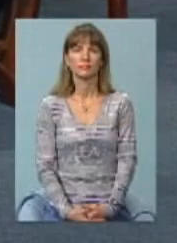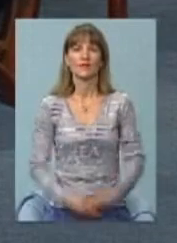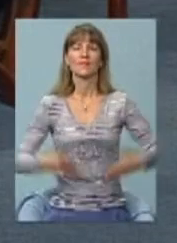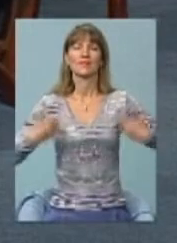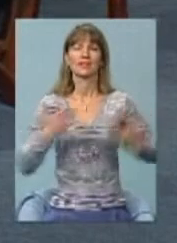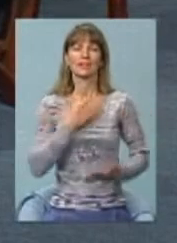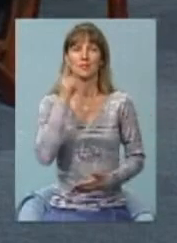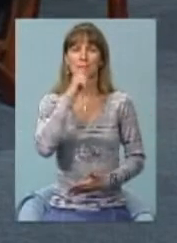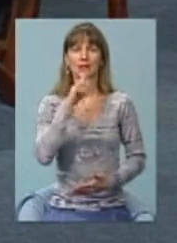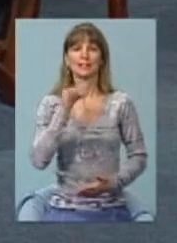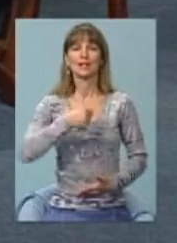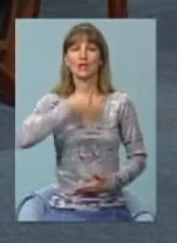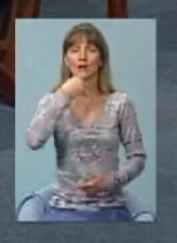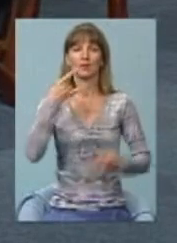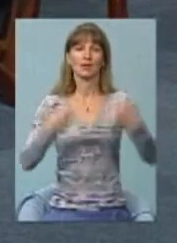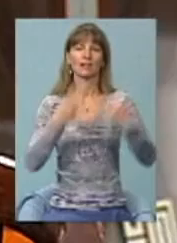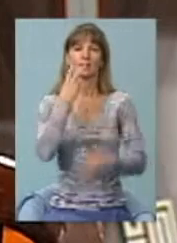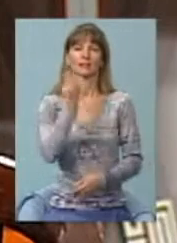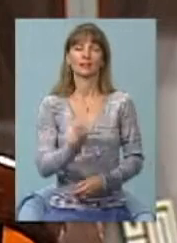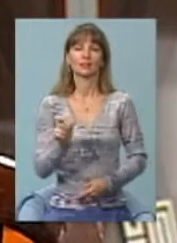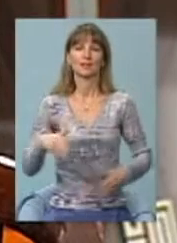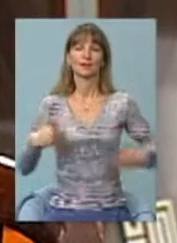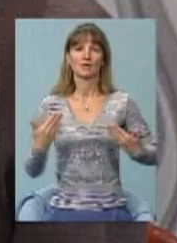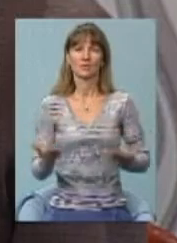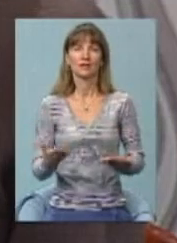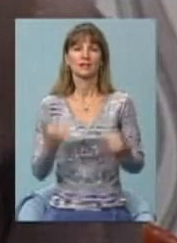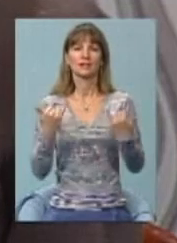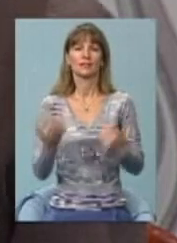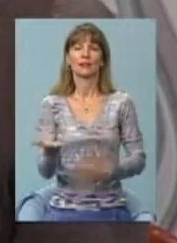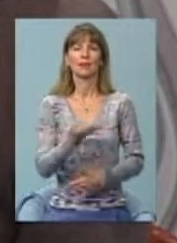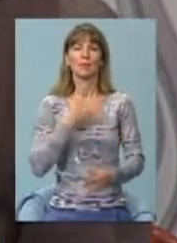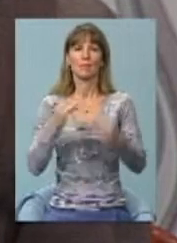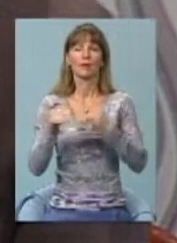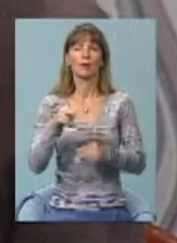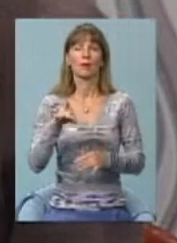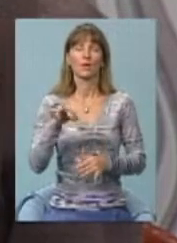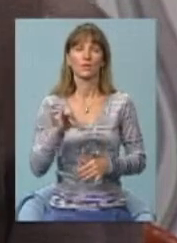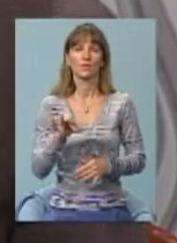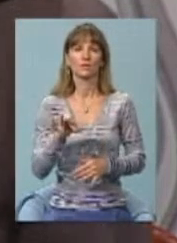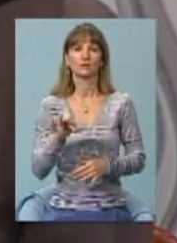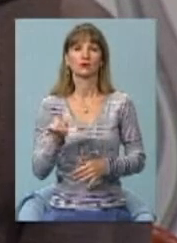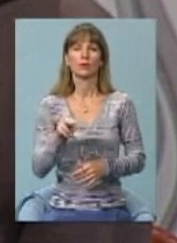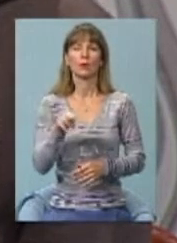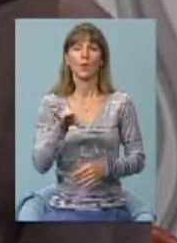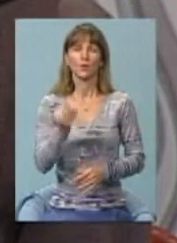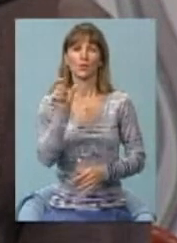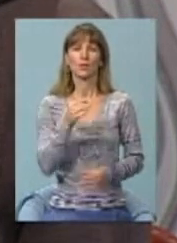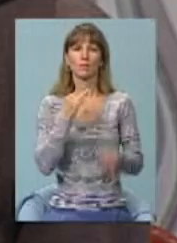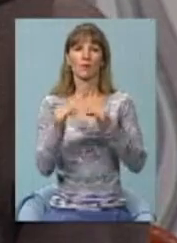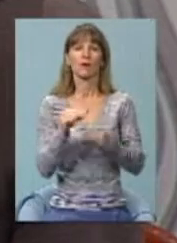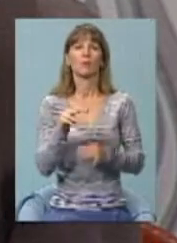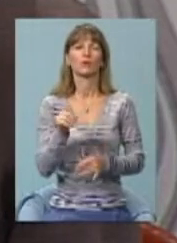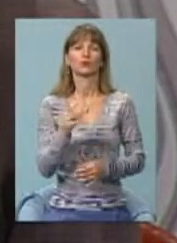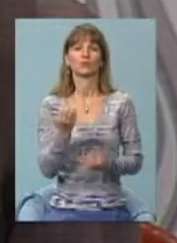Вітаю наші маленькі та дорослі телеглядачі. Привіт. Сьогодні ми поговоримо про... Про що? Про людину ми поговоримо. Про що